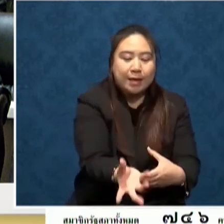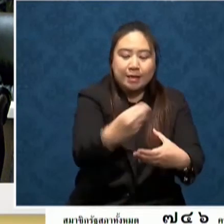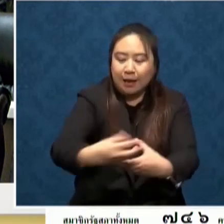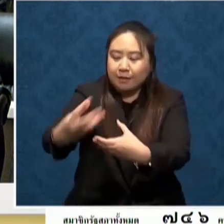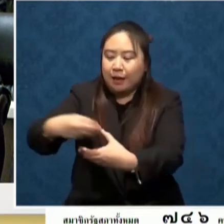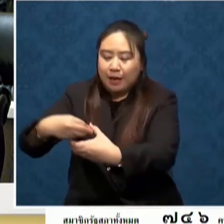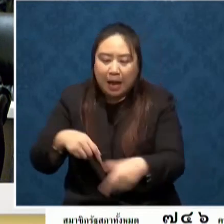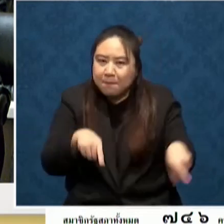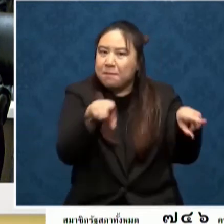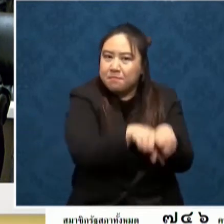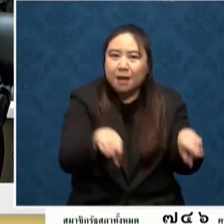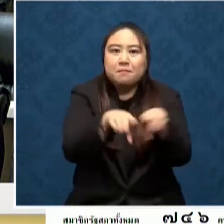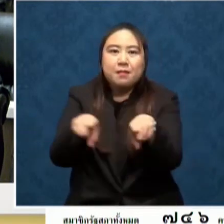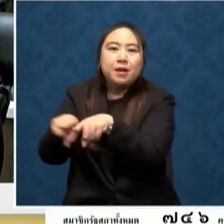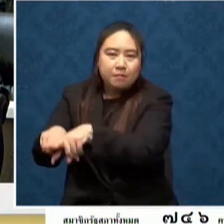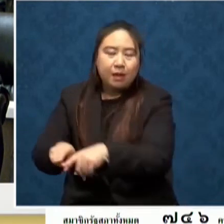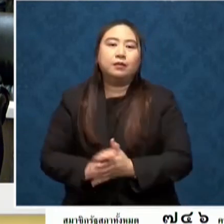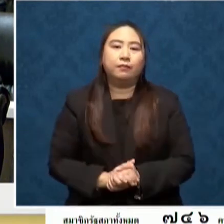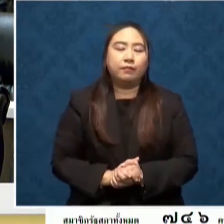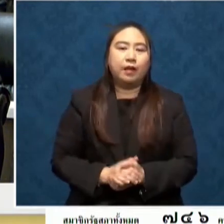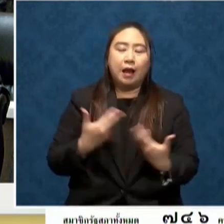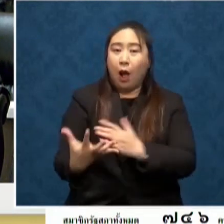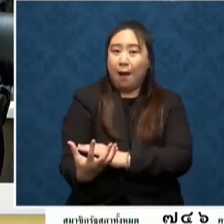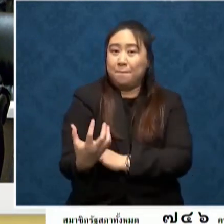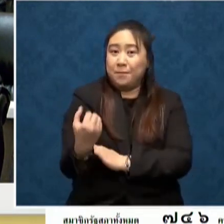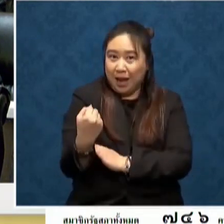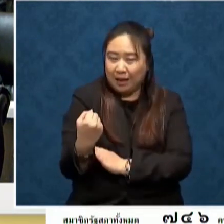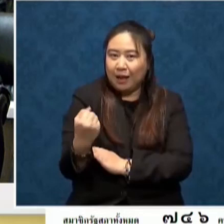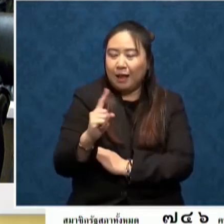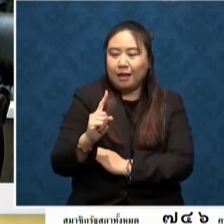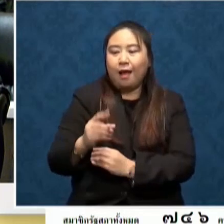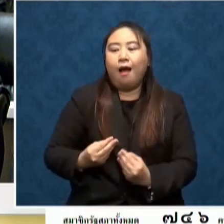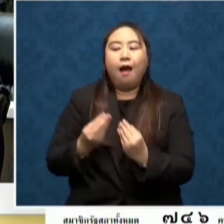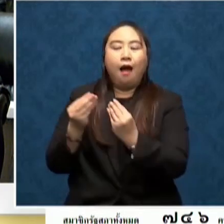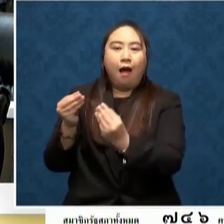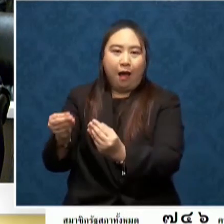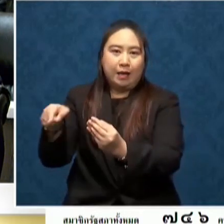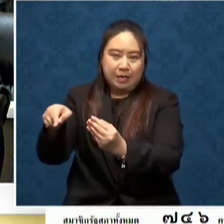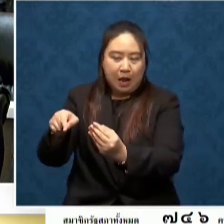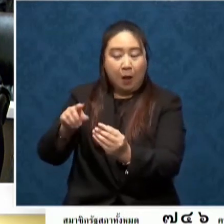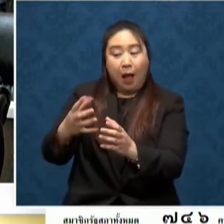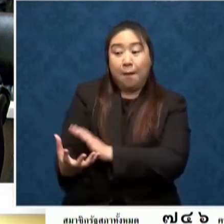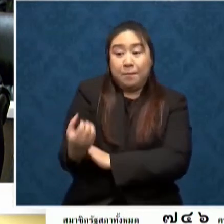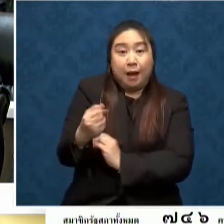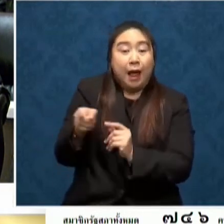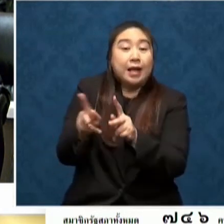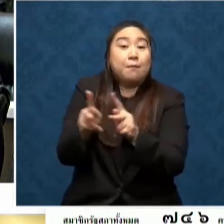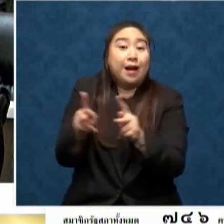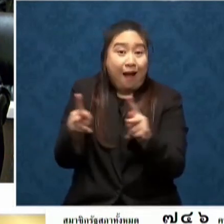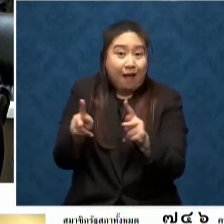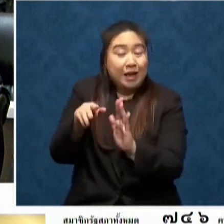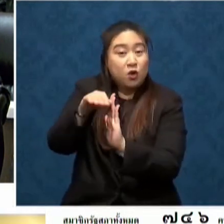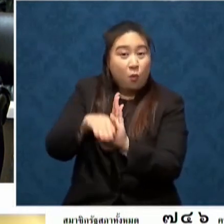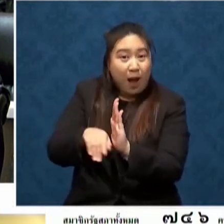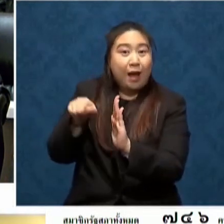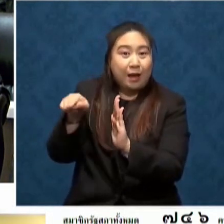อบทเหมือนกไปหมดแล้วก็ยังรวบอันมาดการตีความมอบให้ซุประบอดหรอขณะกรรมการณโยบายก